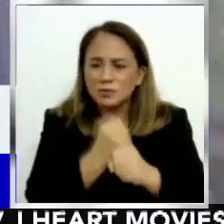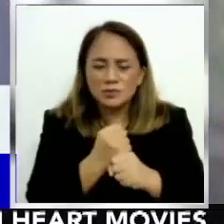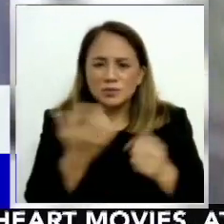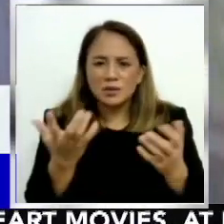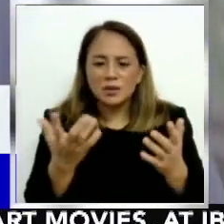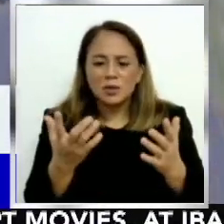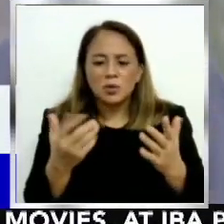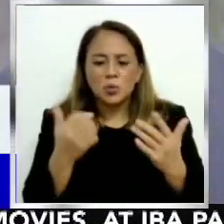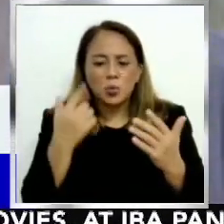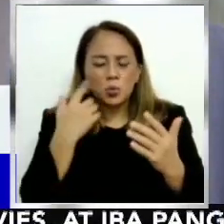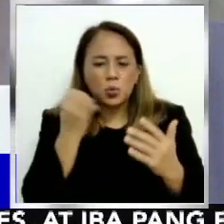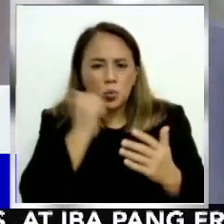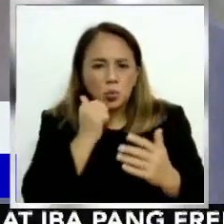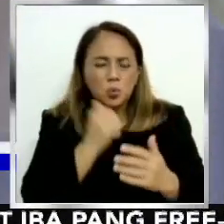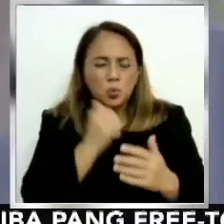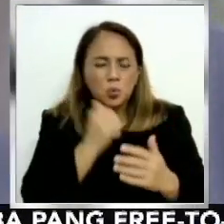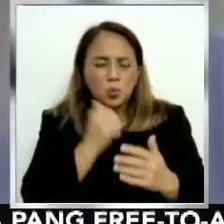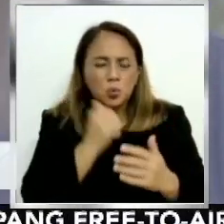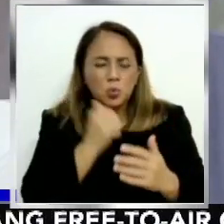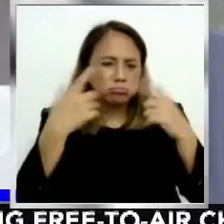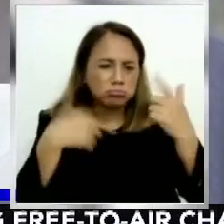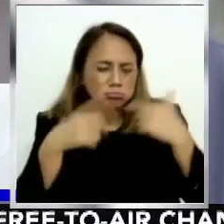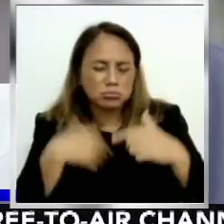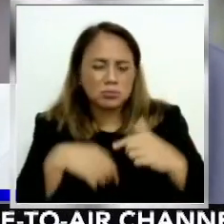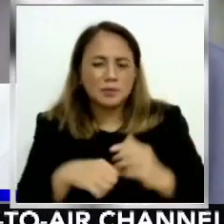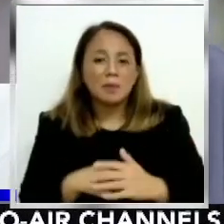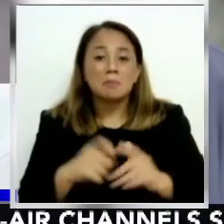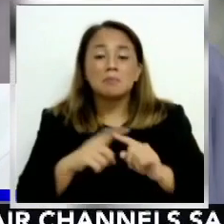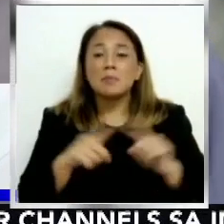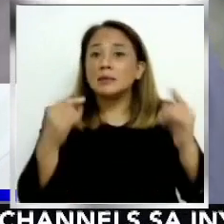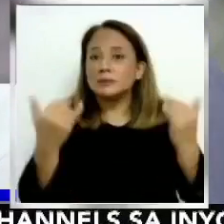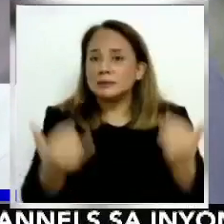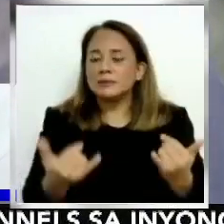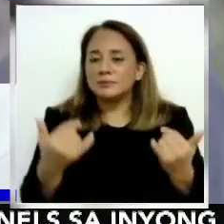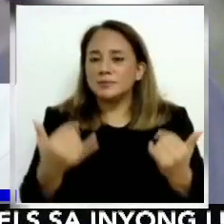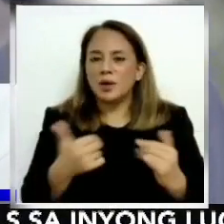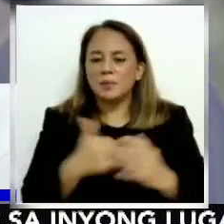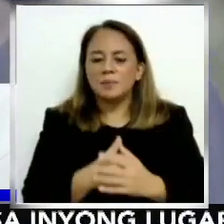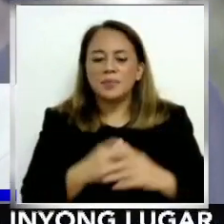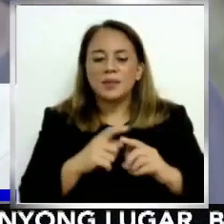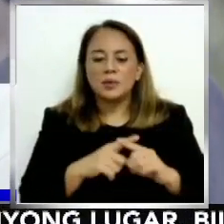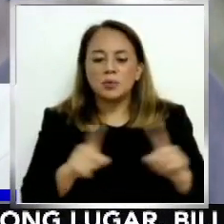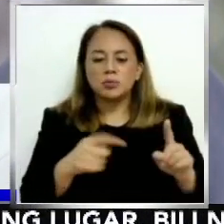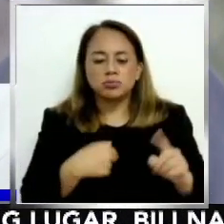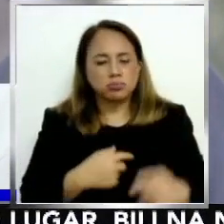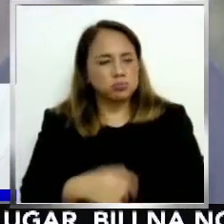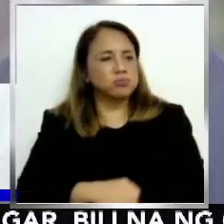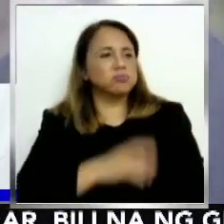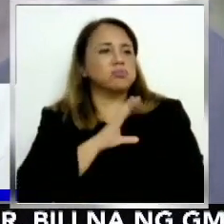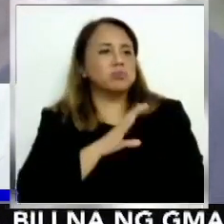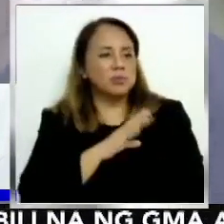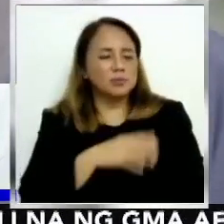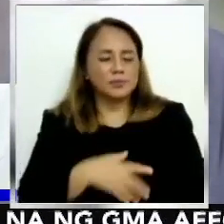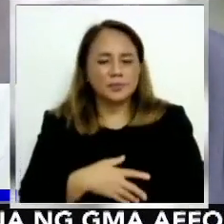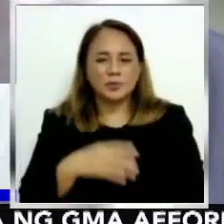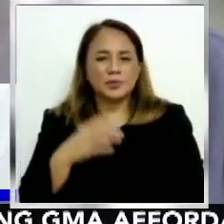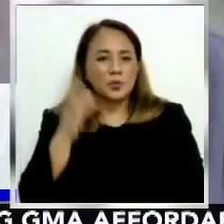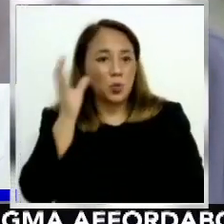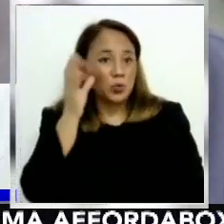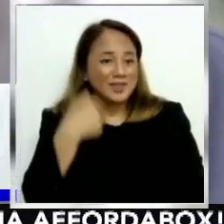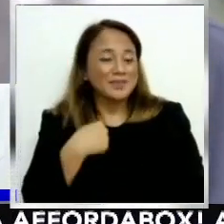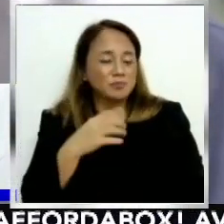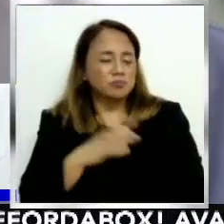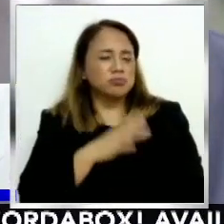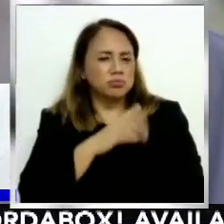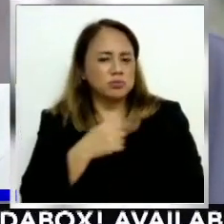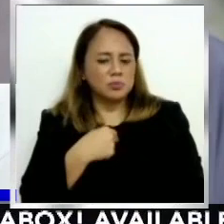isang tabi yung bida, ganyan. Pero dito, siyempre, isang palaban din, ano, na Claudine, as Dolores. At siyempre, papatalo ba si